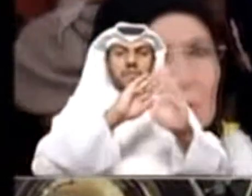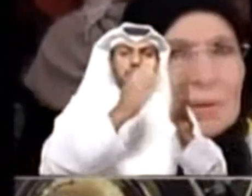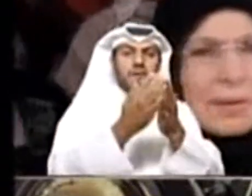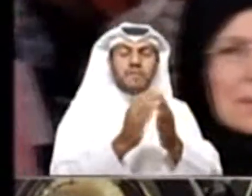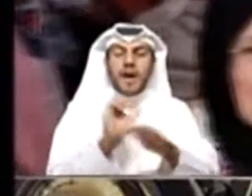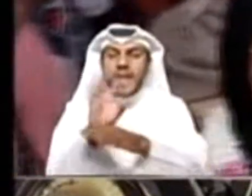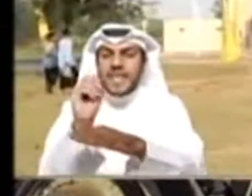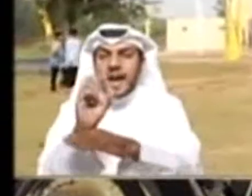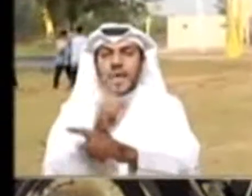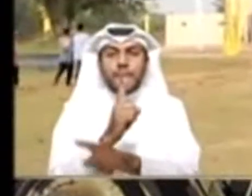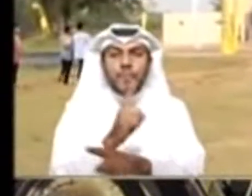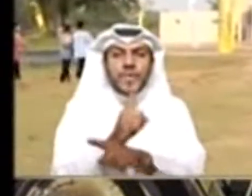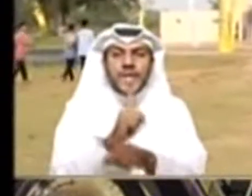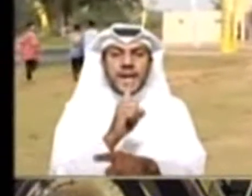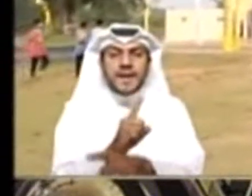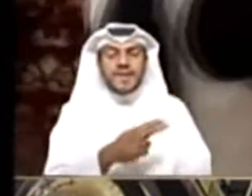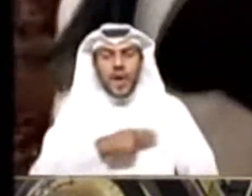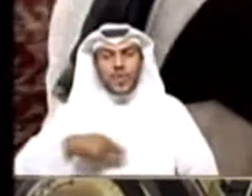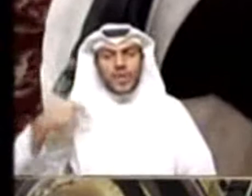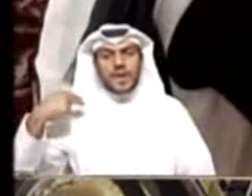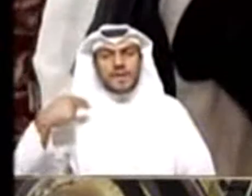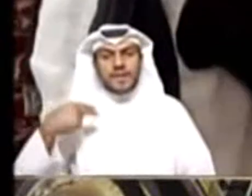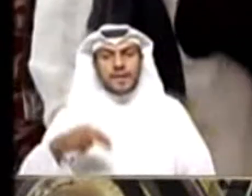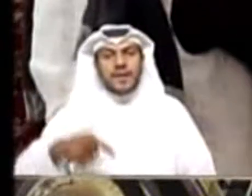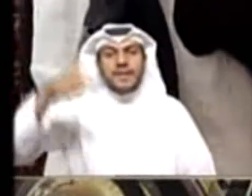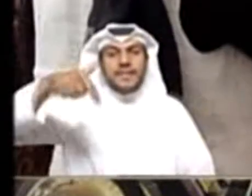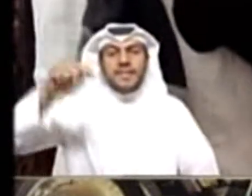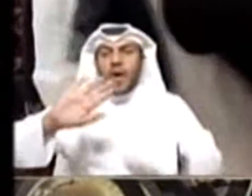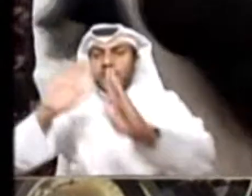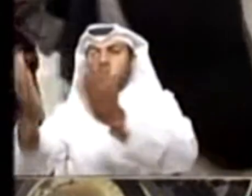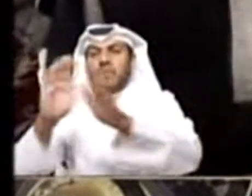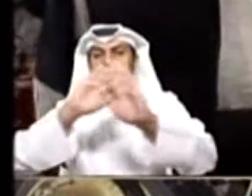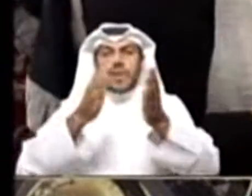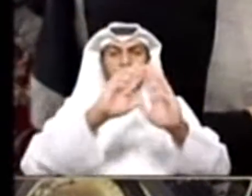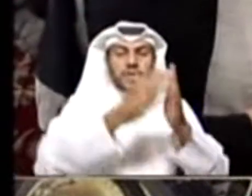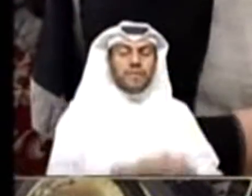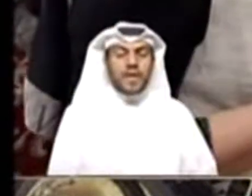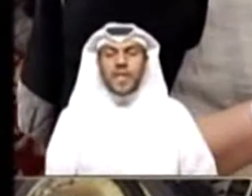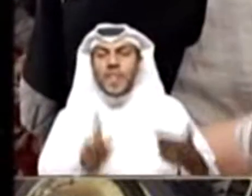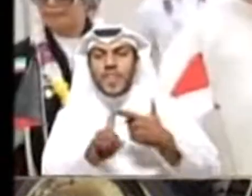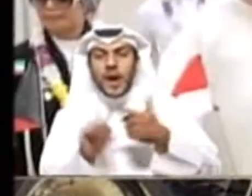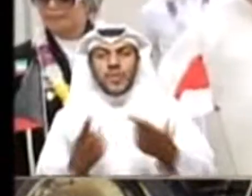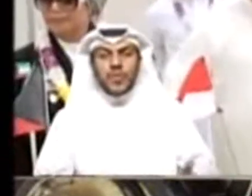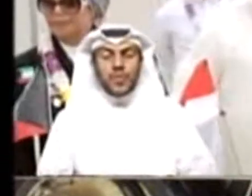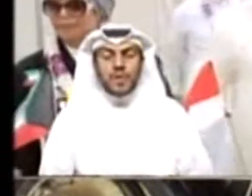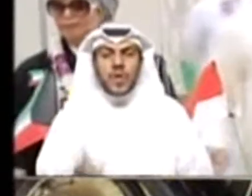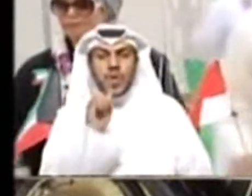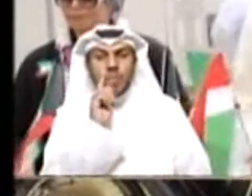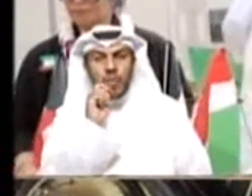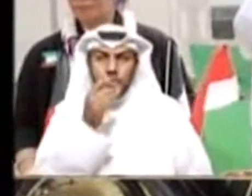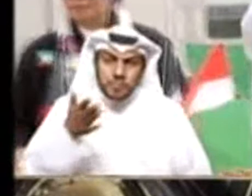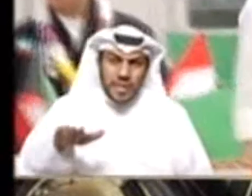جمهورية إندونيسيا. القرية ترعى 185 يتيما وتحتضن 1650